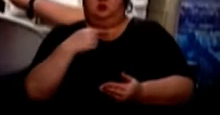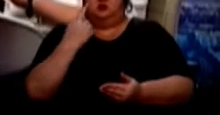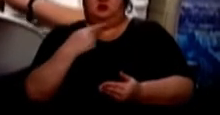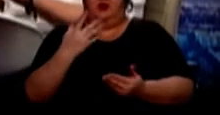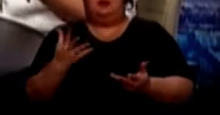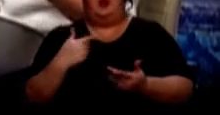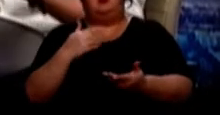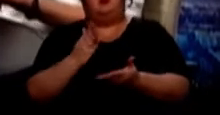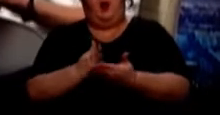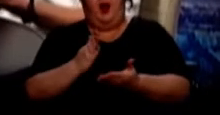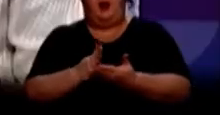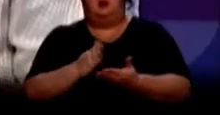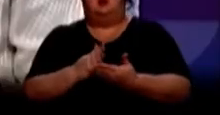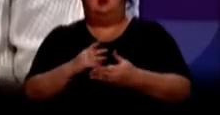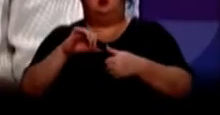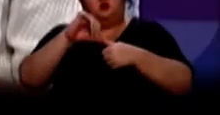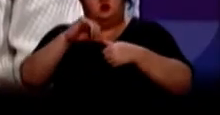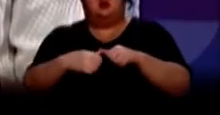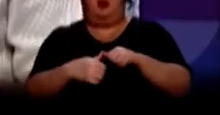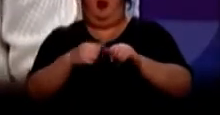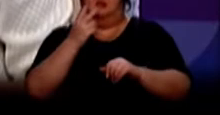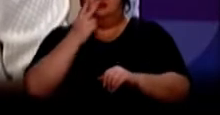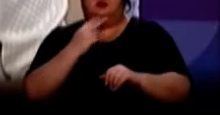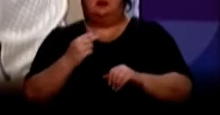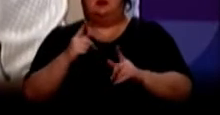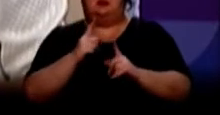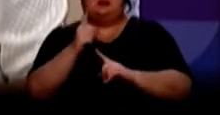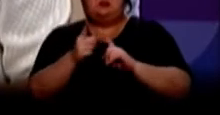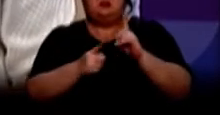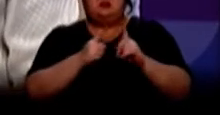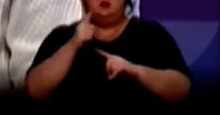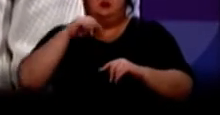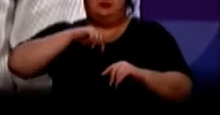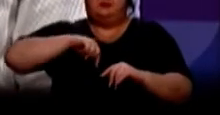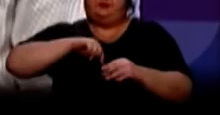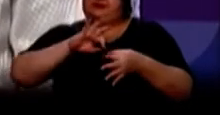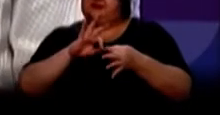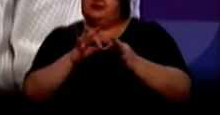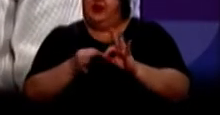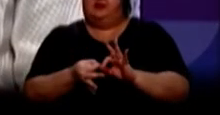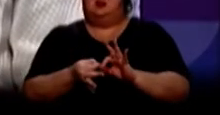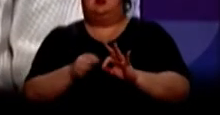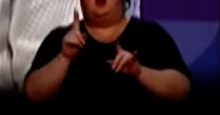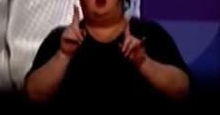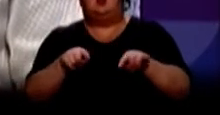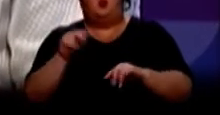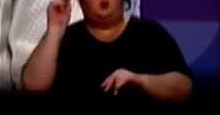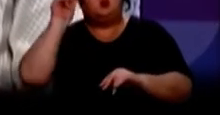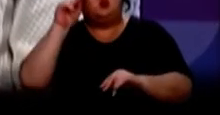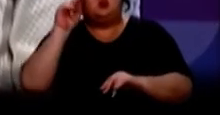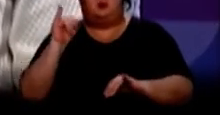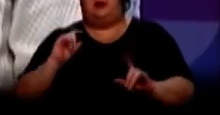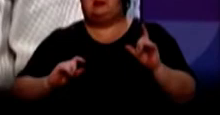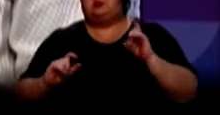ми маємо, да, усталені якісь звички, і змінювати їх значно складніше. Тому і з учнями, і студентами